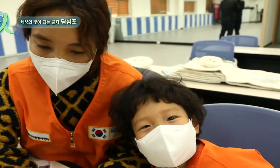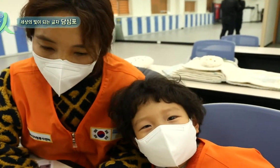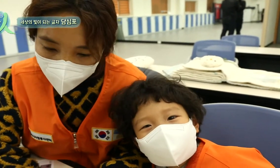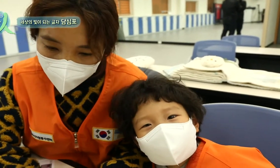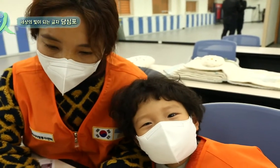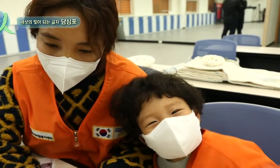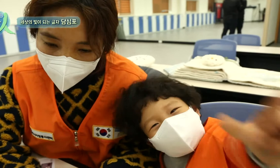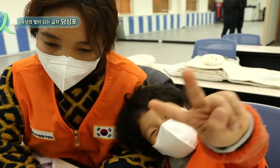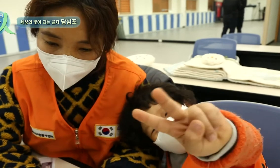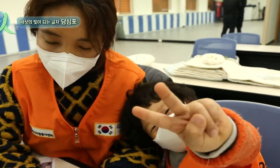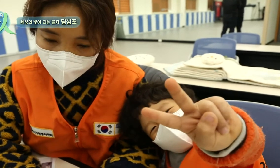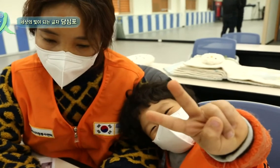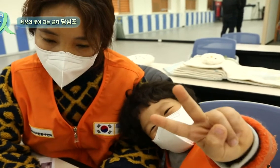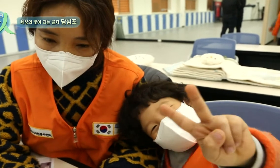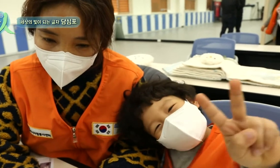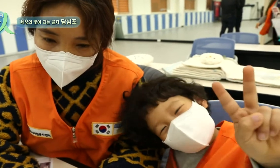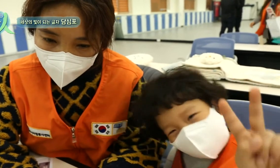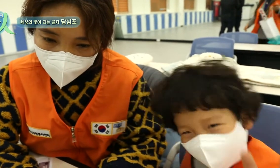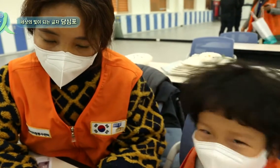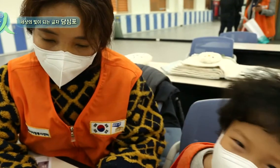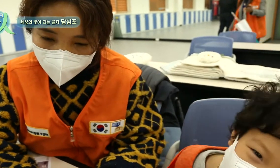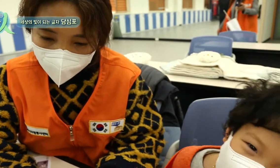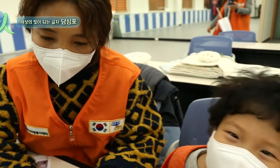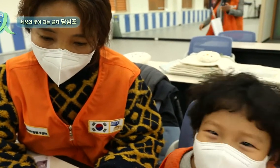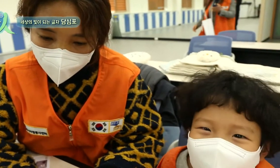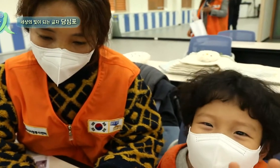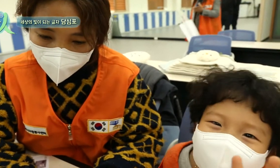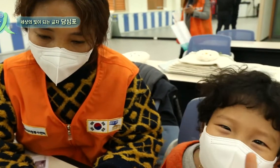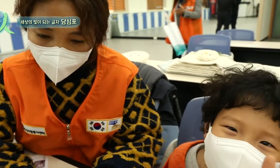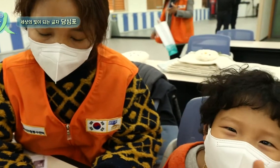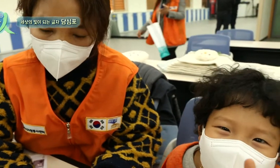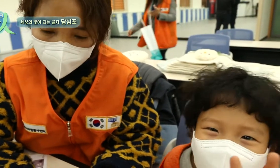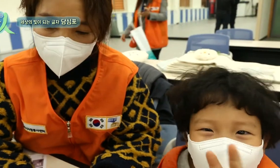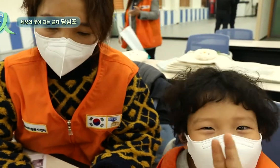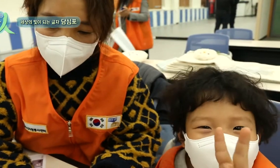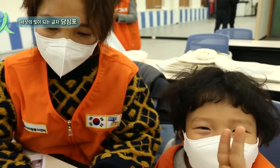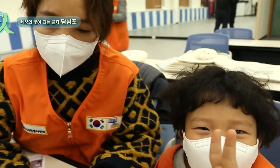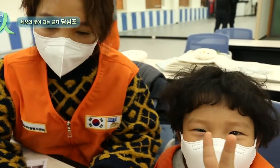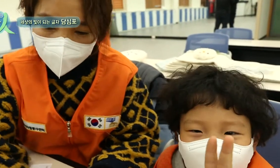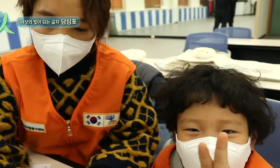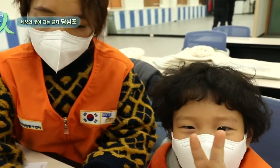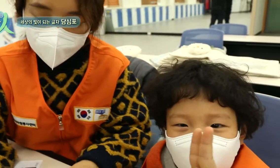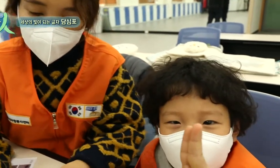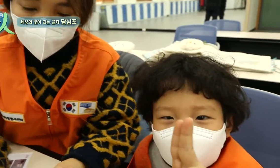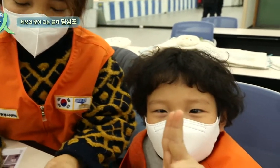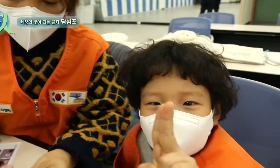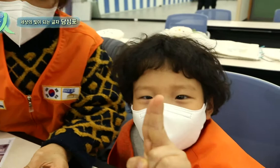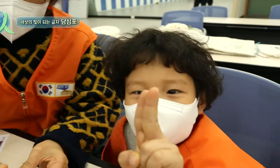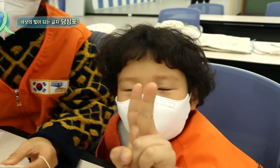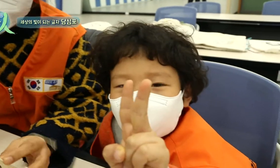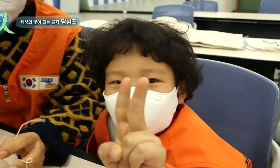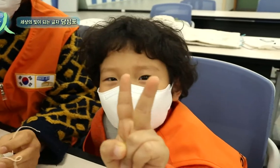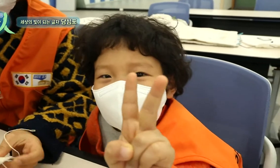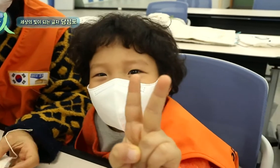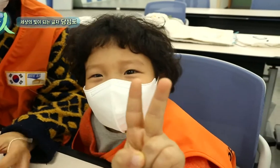이제 펼면서 구겨서 동그랗게 넣지 말고요. 펴서 납작하게. 왜냐면은